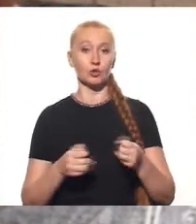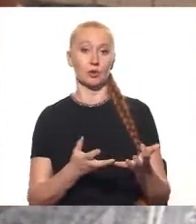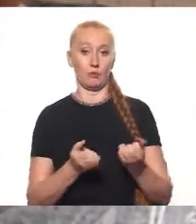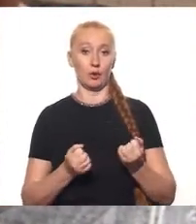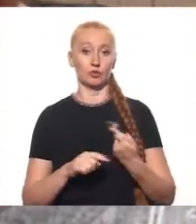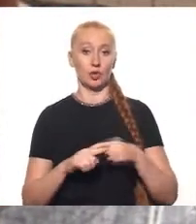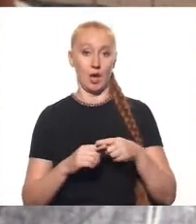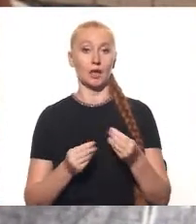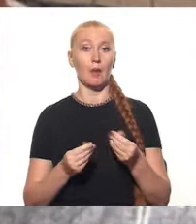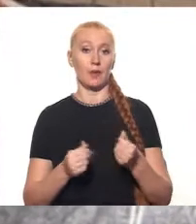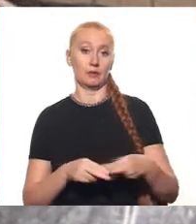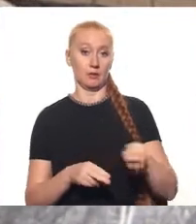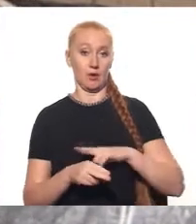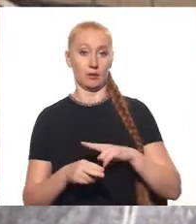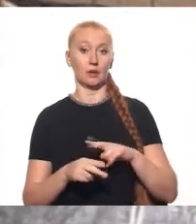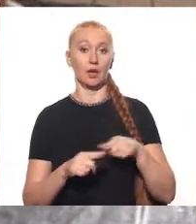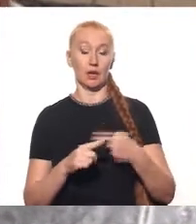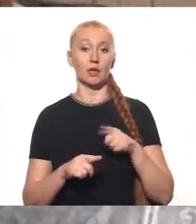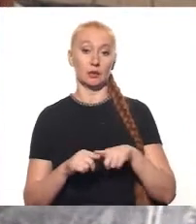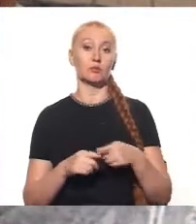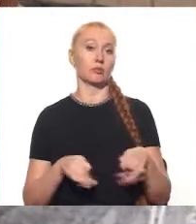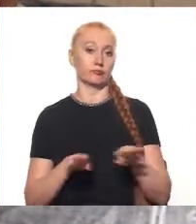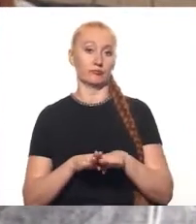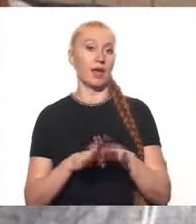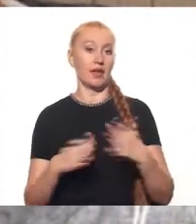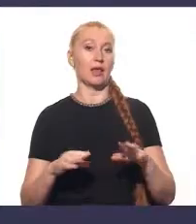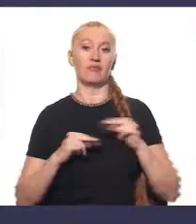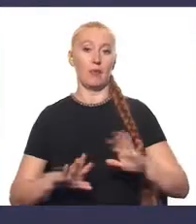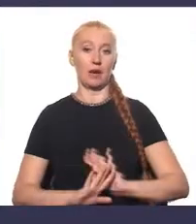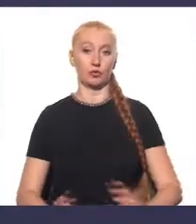цю матеріальну шкоду і заставити їх закритися і більше не працювати.